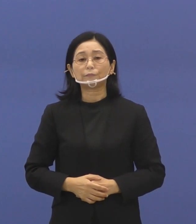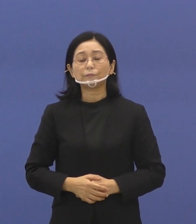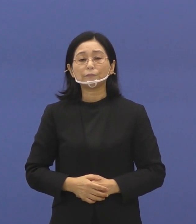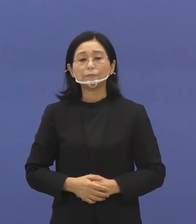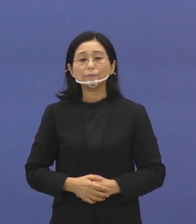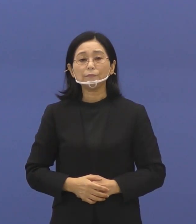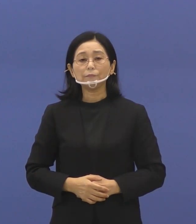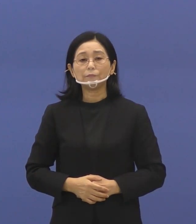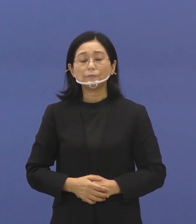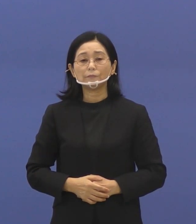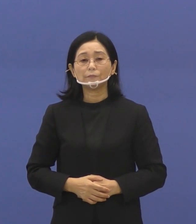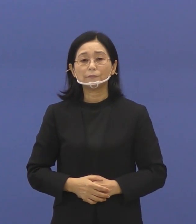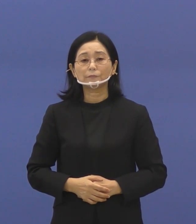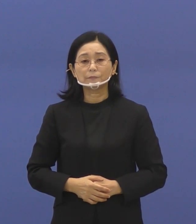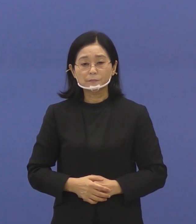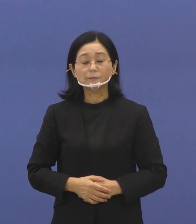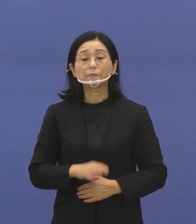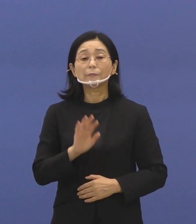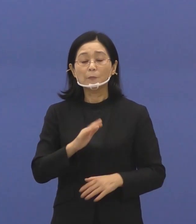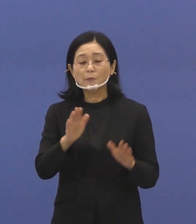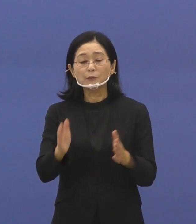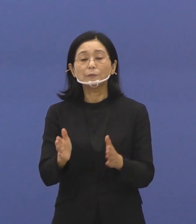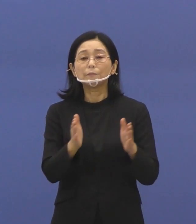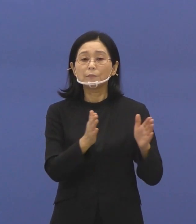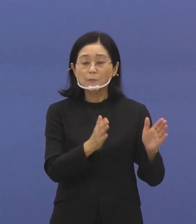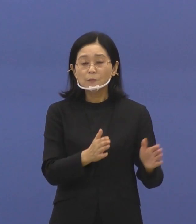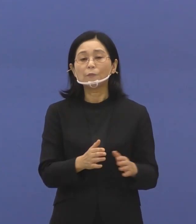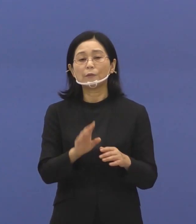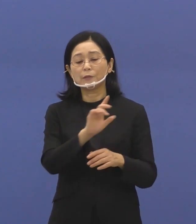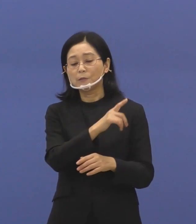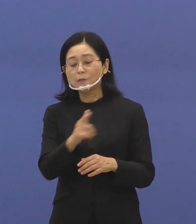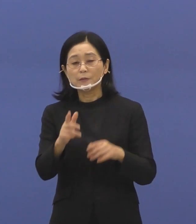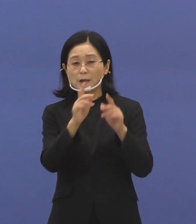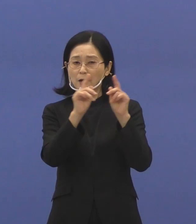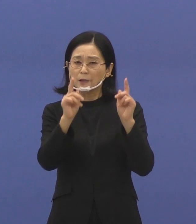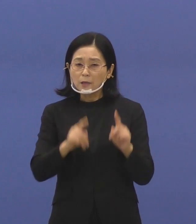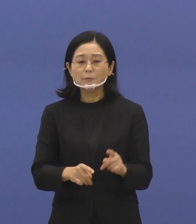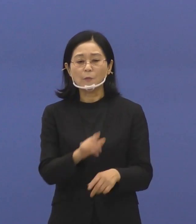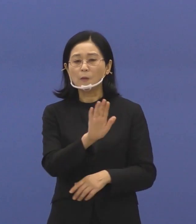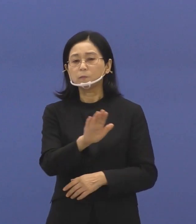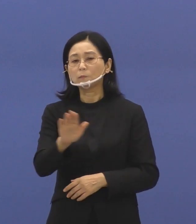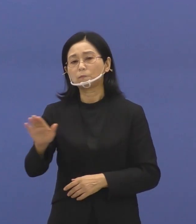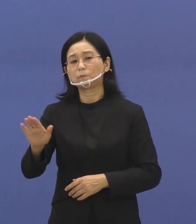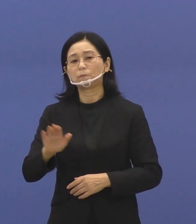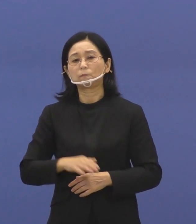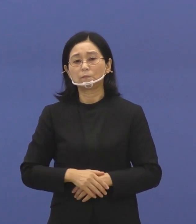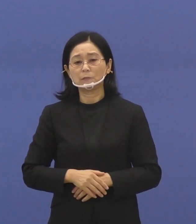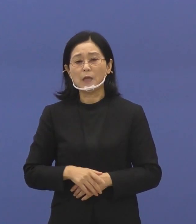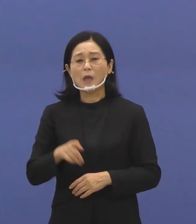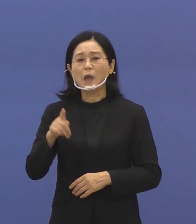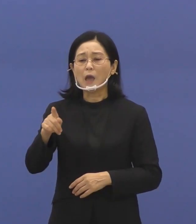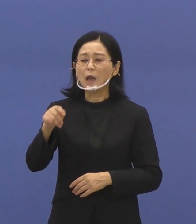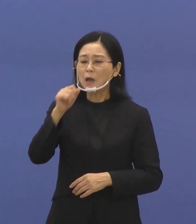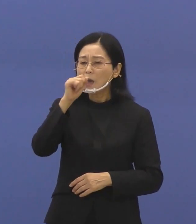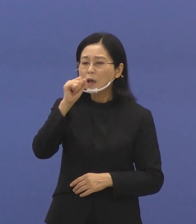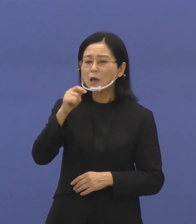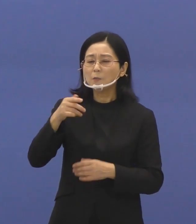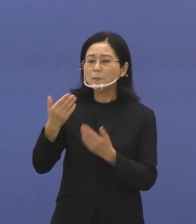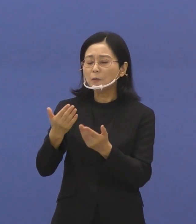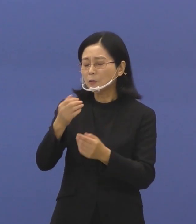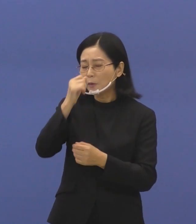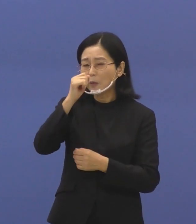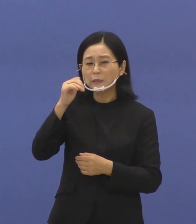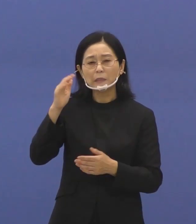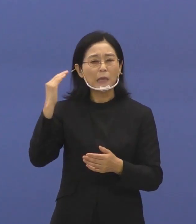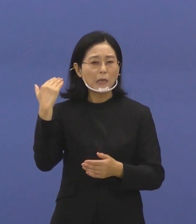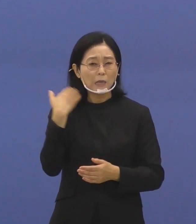ただ様々な課題もまたありますし、あのもっとあれを勉強しておけばよかったとか、もっとあれを